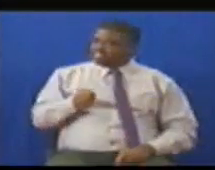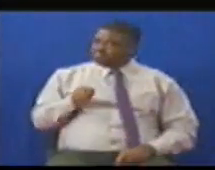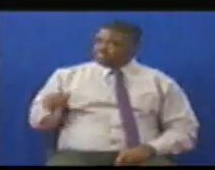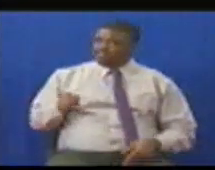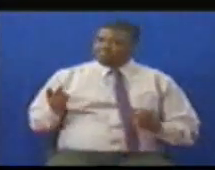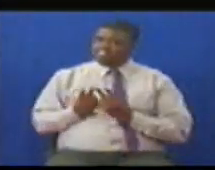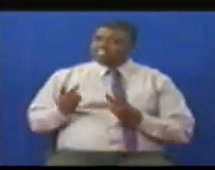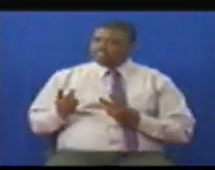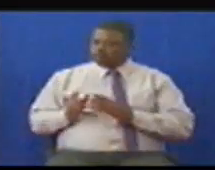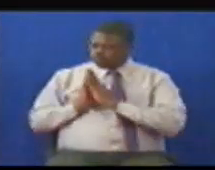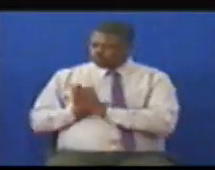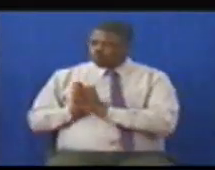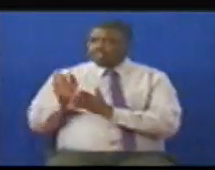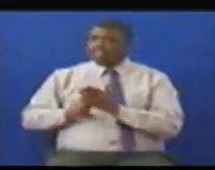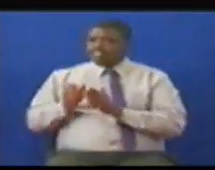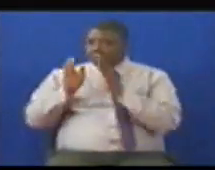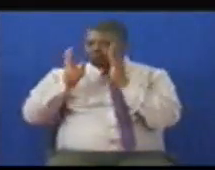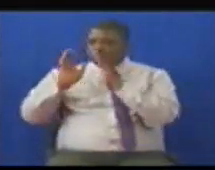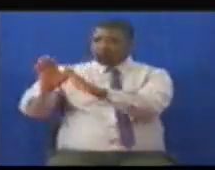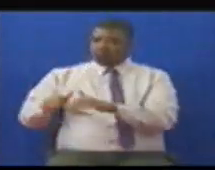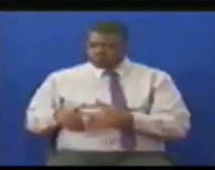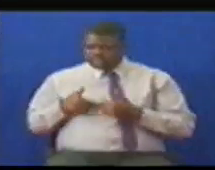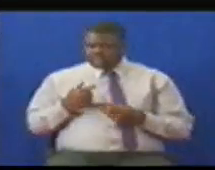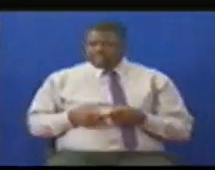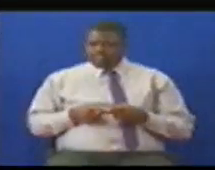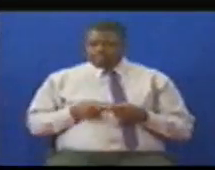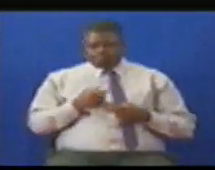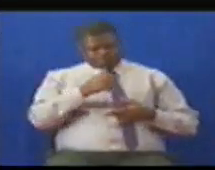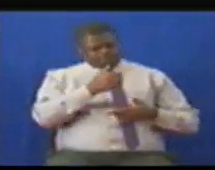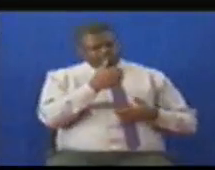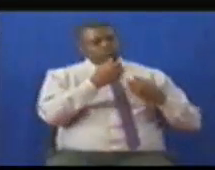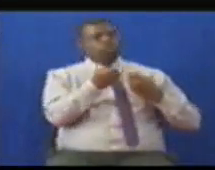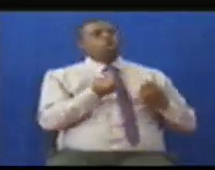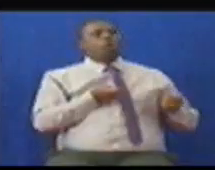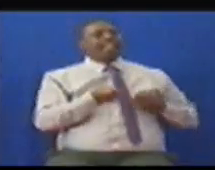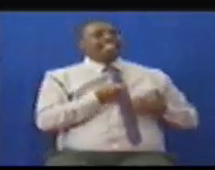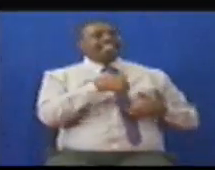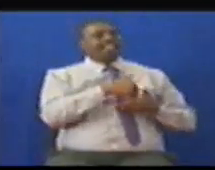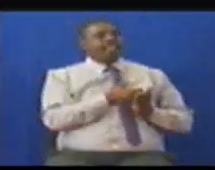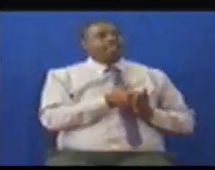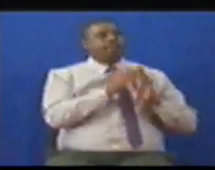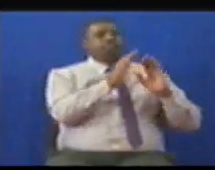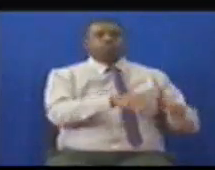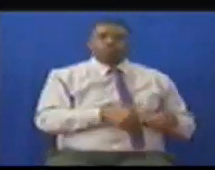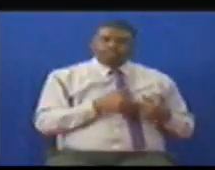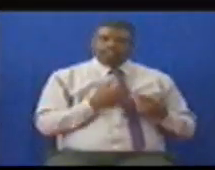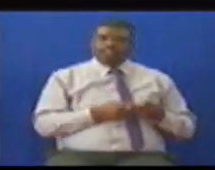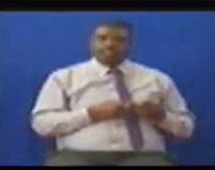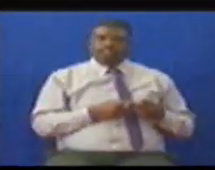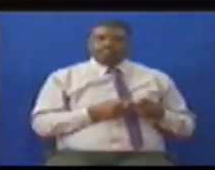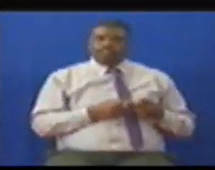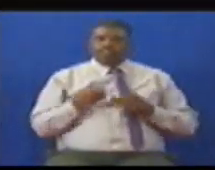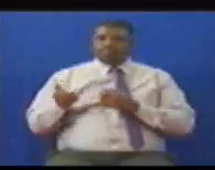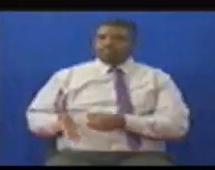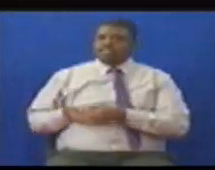pekee namshukuru katibu wa bunge ndugu Steven Kagaigai, kaimu mkurugenzi wa idara ya kamati za bunge ndugu Michael Chikokoto, mwenye msaidizi